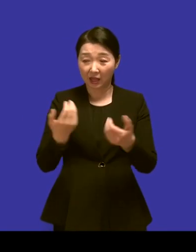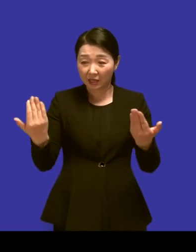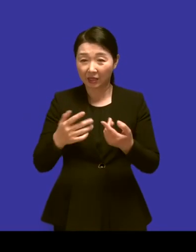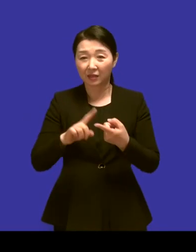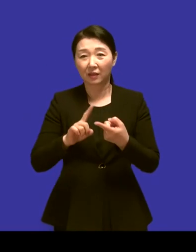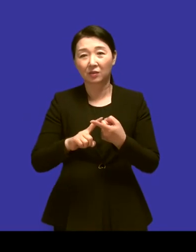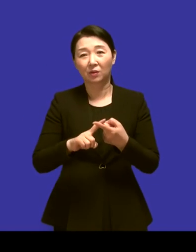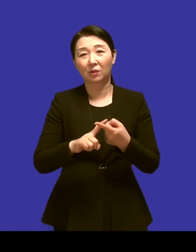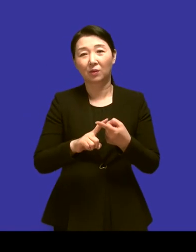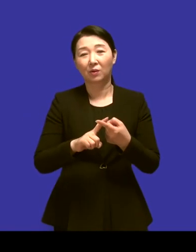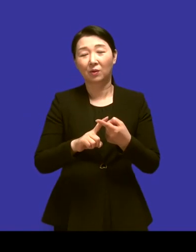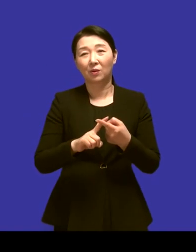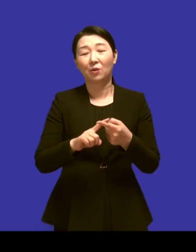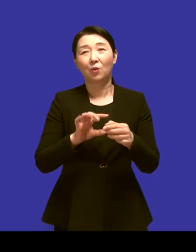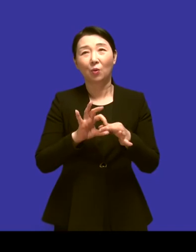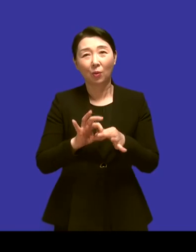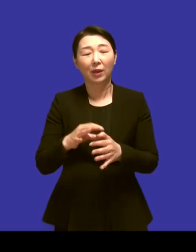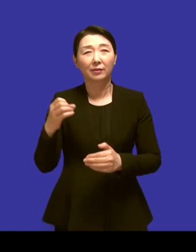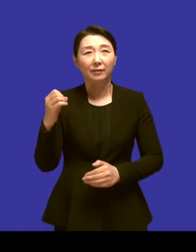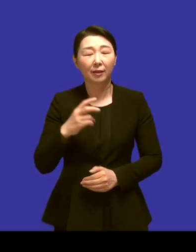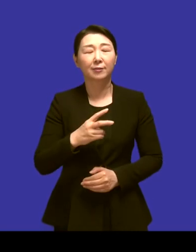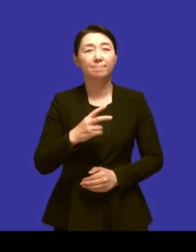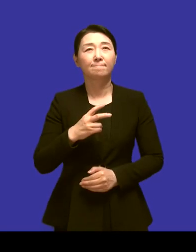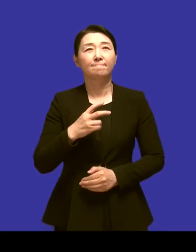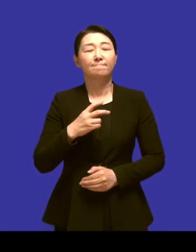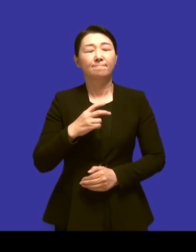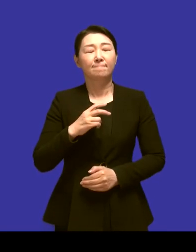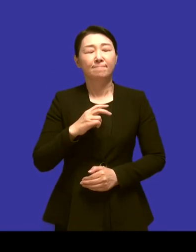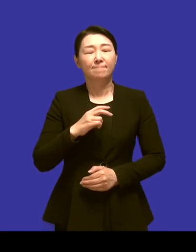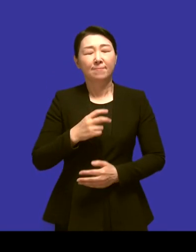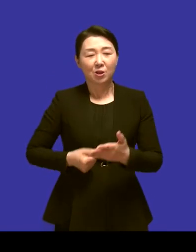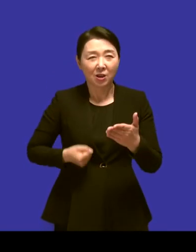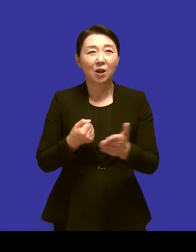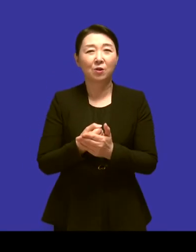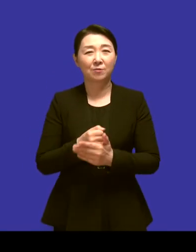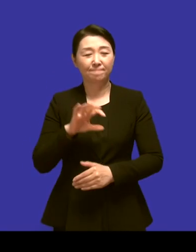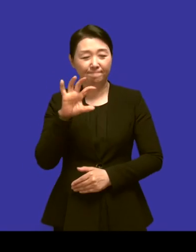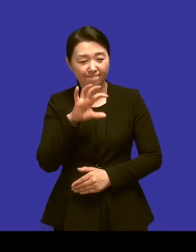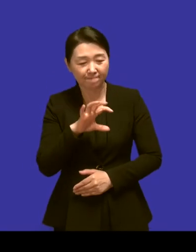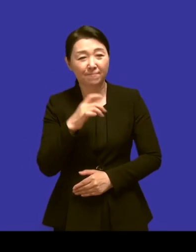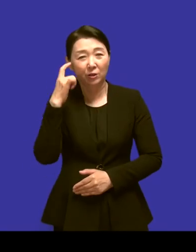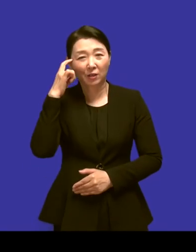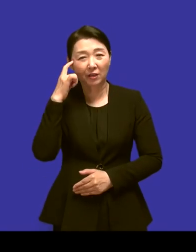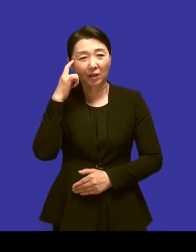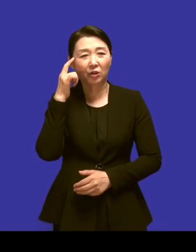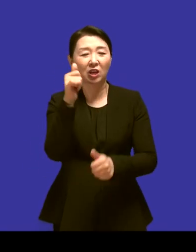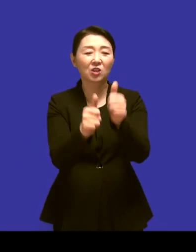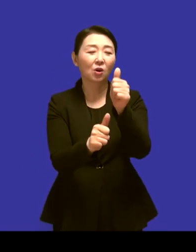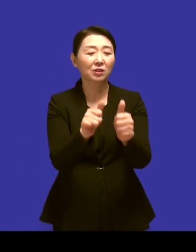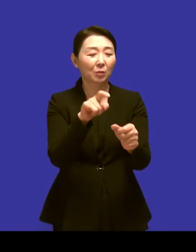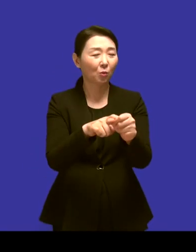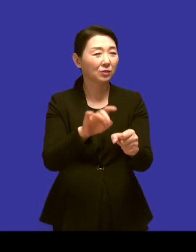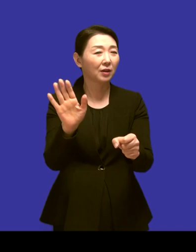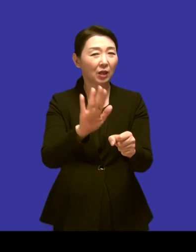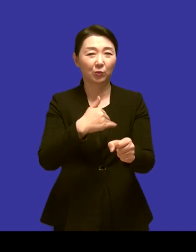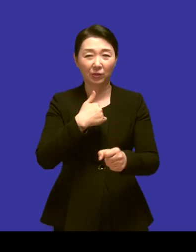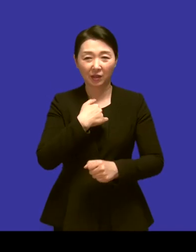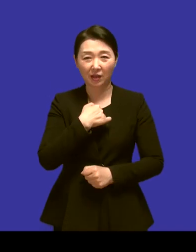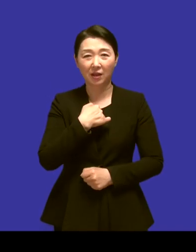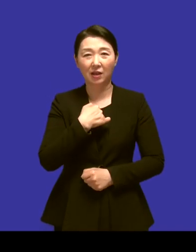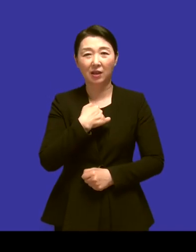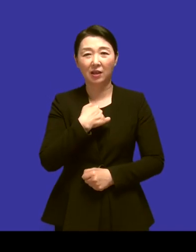일에 대해서 계속 이제 리마인드를 시켰던 것 같아요 스스로 네. 이제 뭔가 여기에 경쟁하러 온 게 아니라 네. 나는